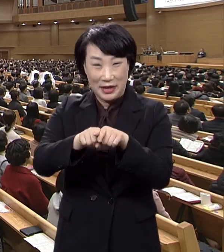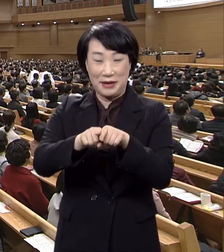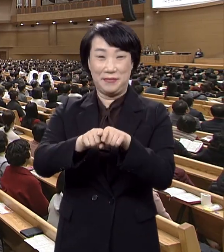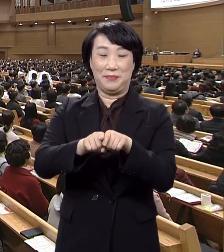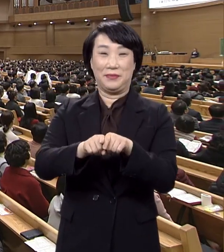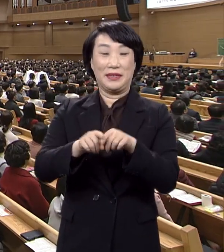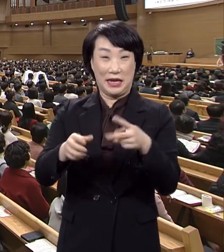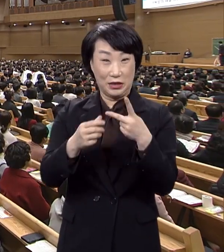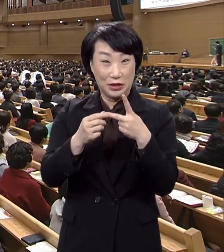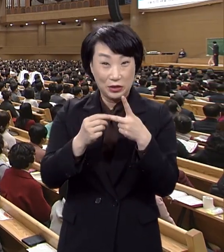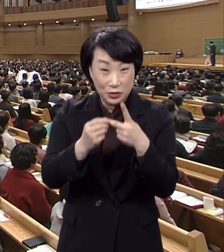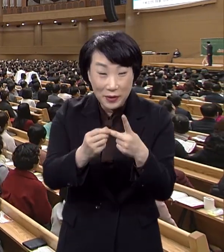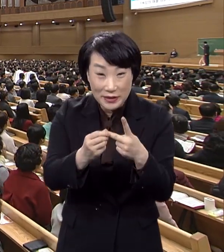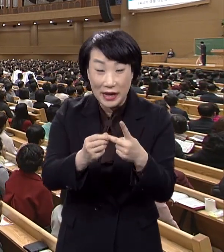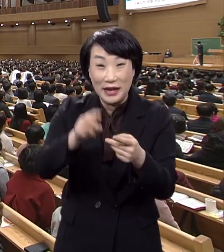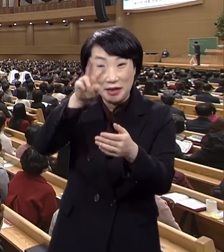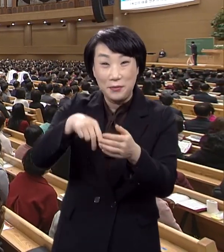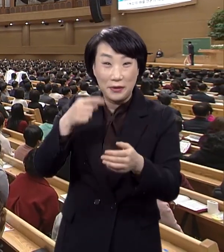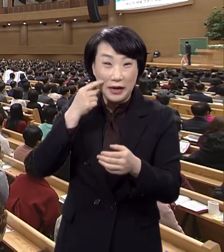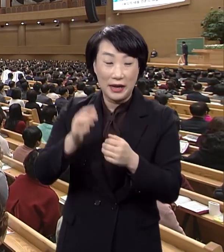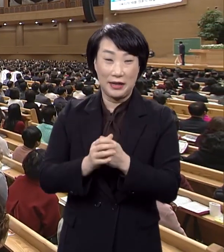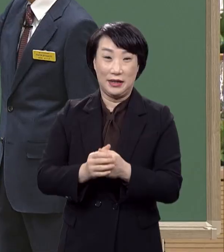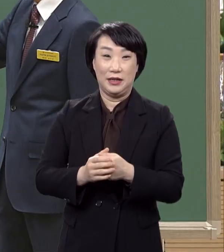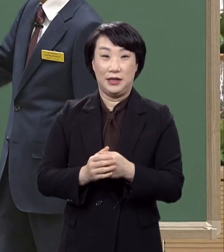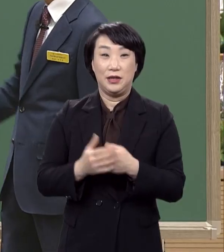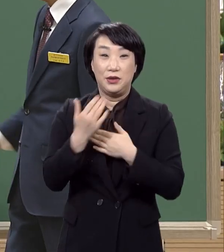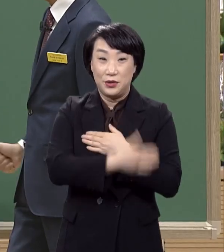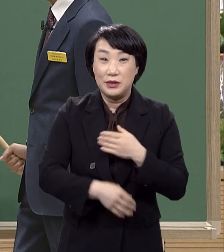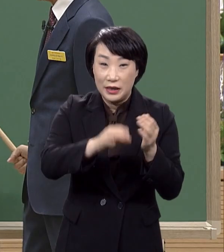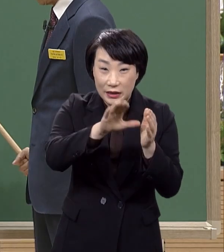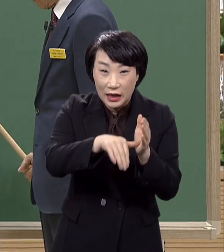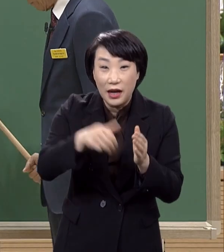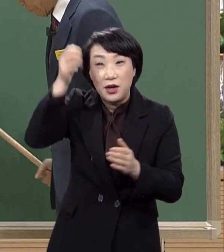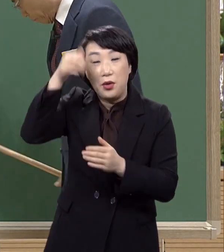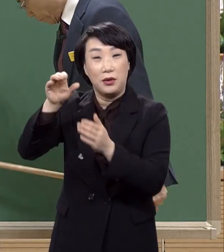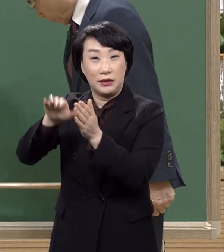자, 이게 부제목입니다. 시작.